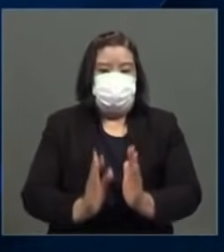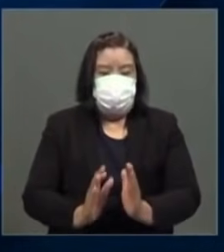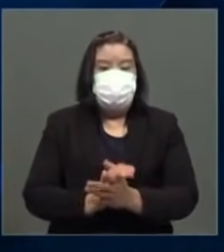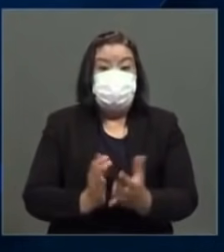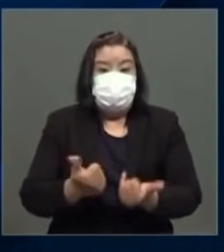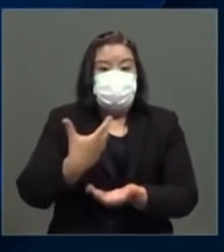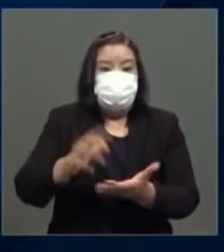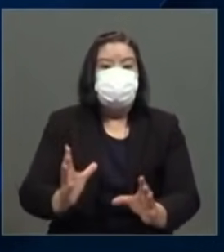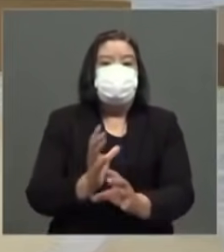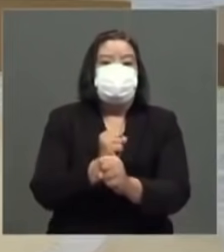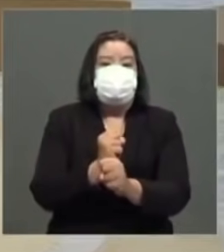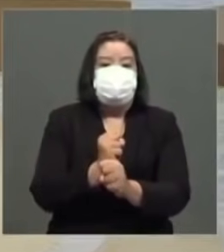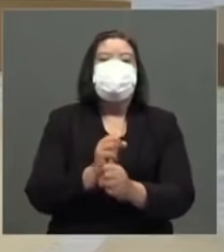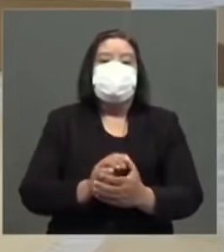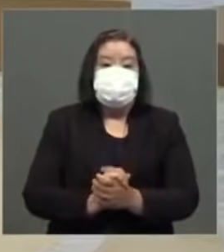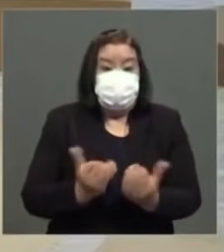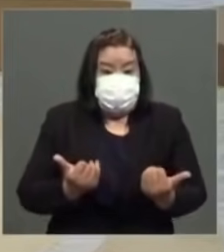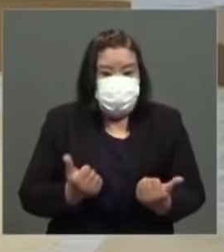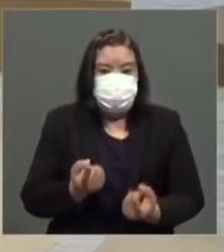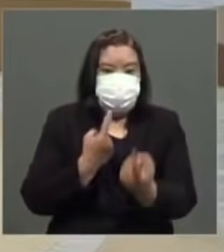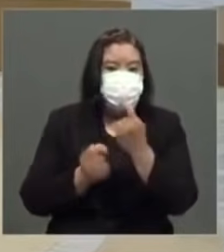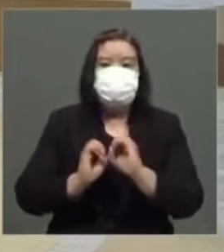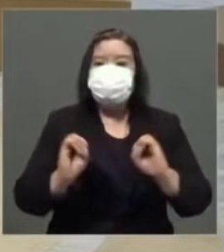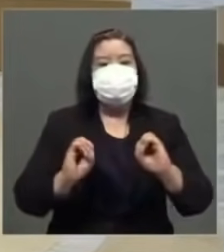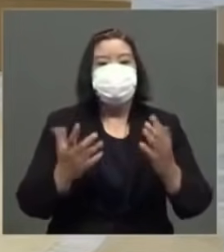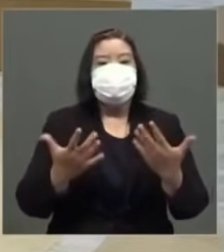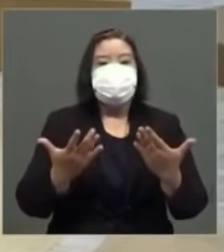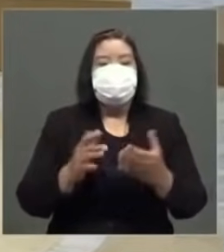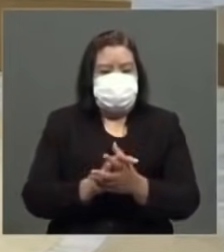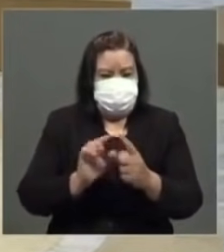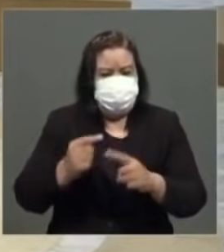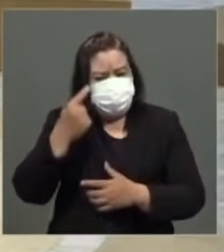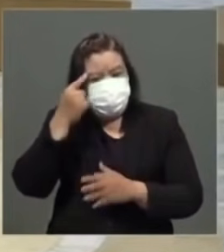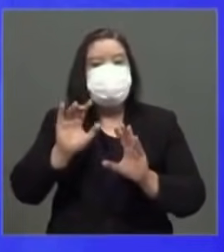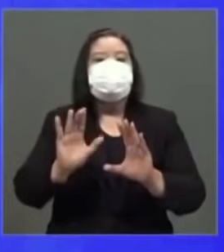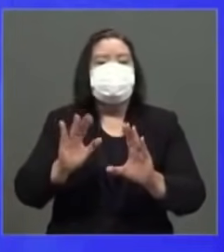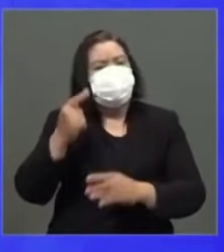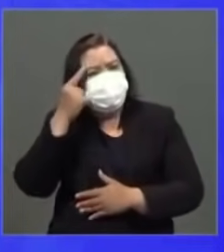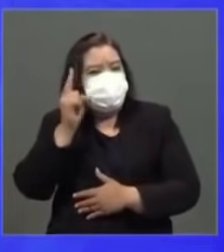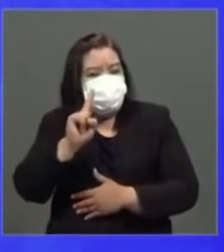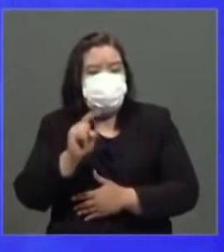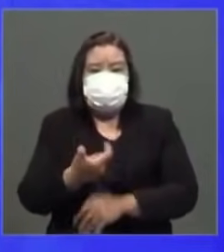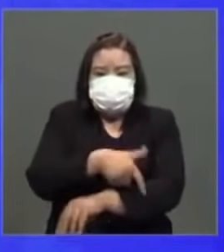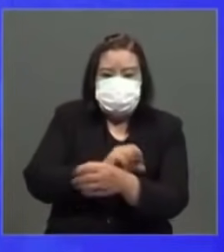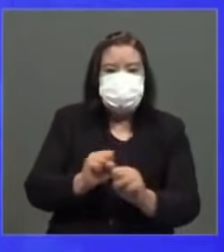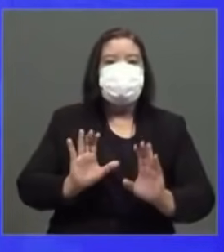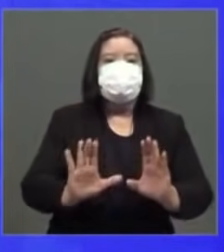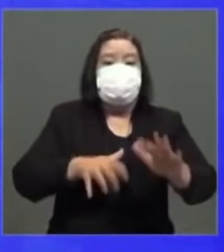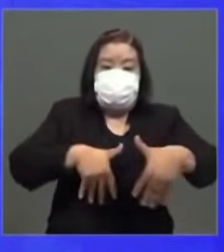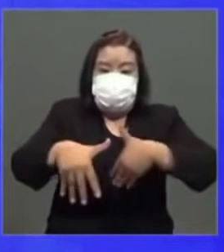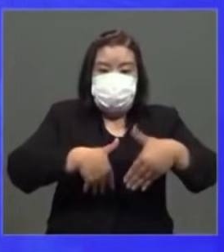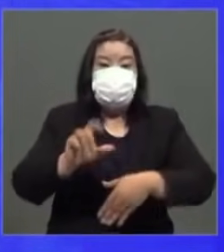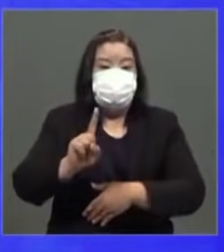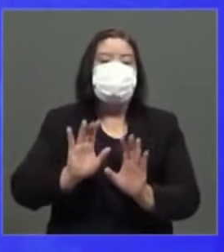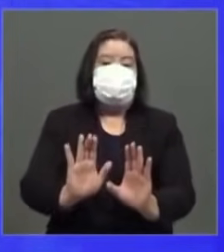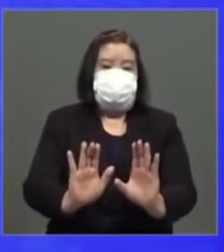านสำหรับวันนี้ครับ ค่ะวันนี้ไม่มีประเด็นคำถามค่ะมีข้อคิดหรือว่าแนวทางการปฏิบัติฝากถึงประชาชนยังไงบ้างคะ